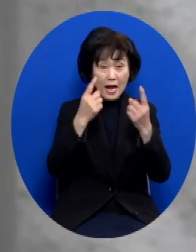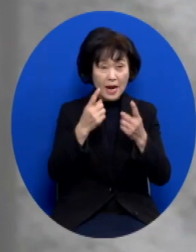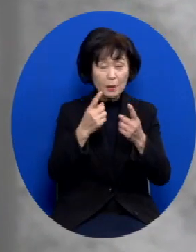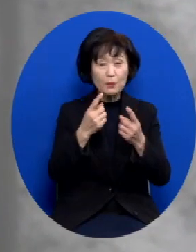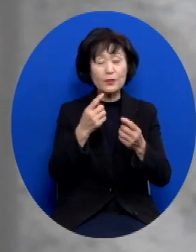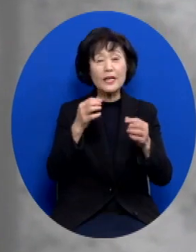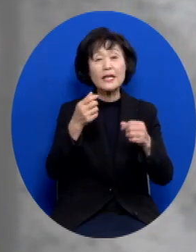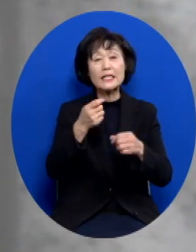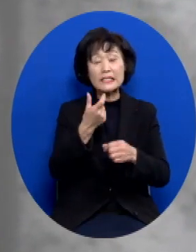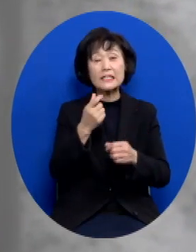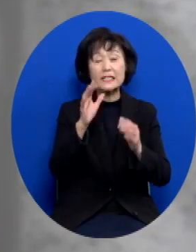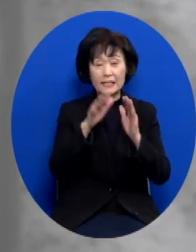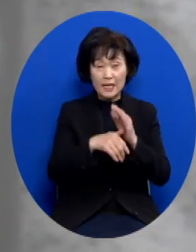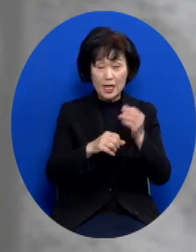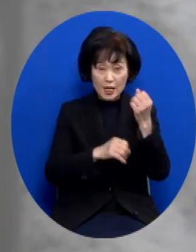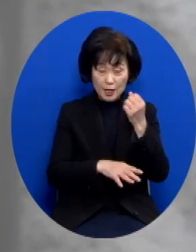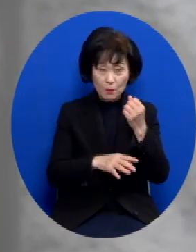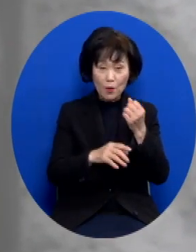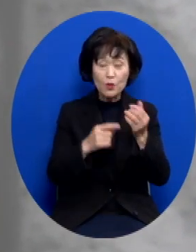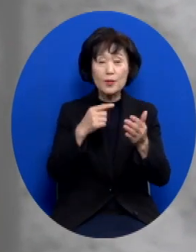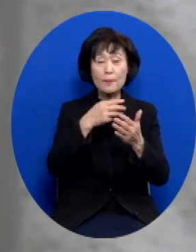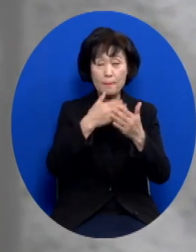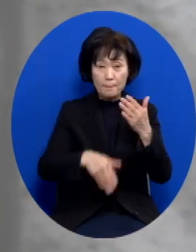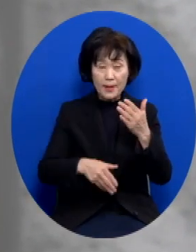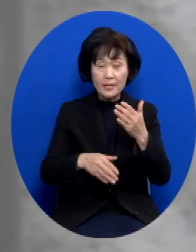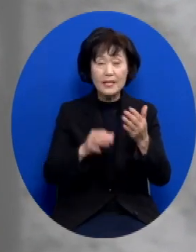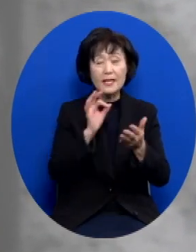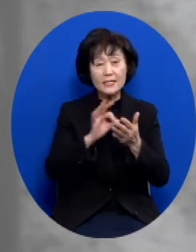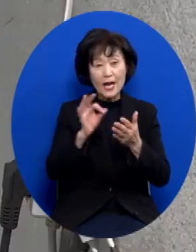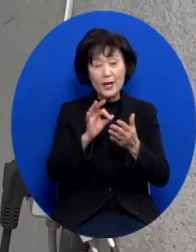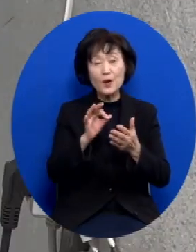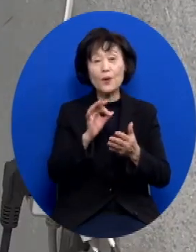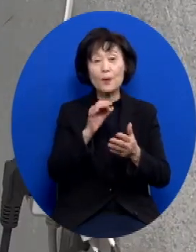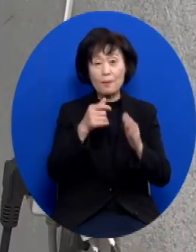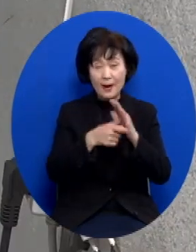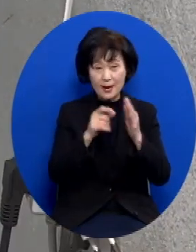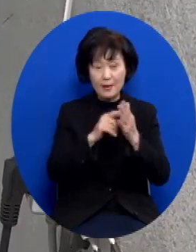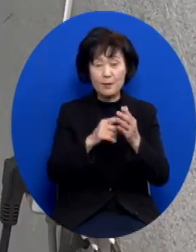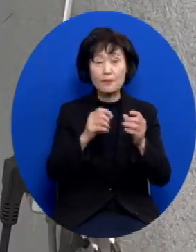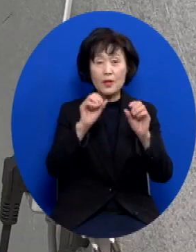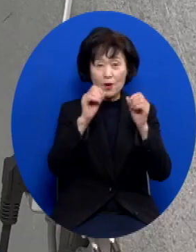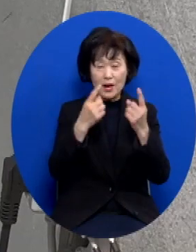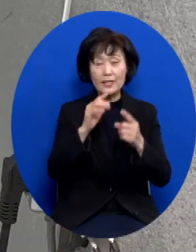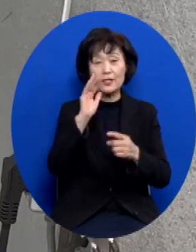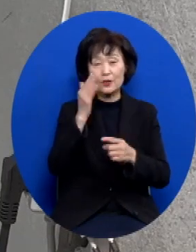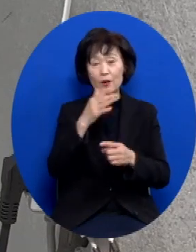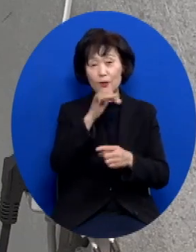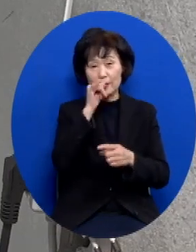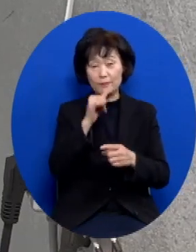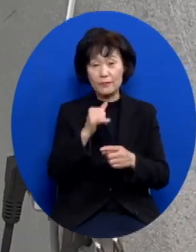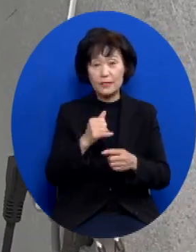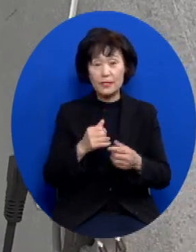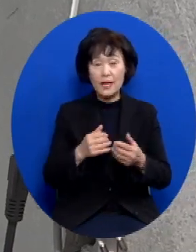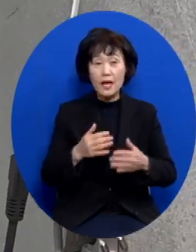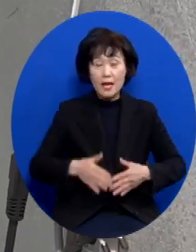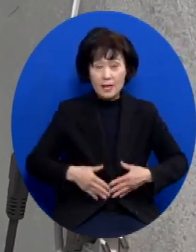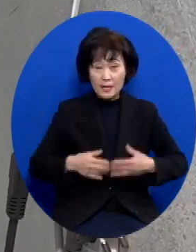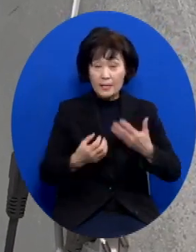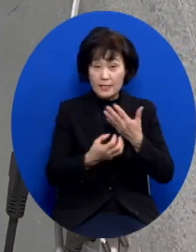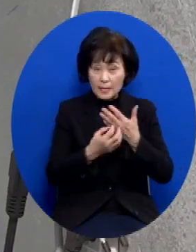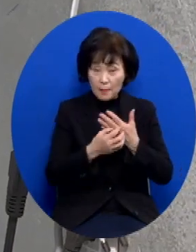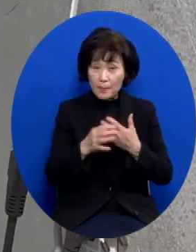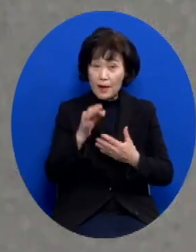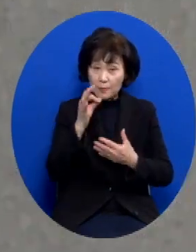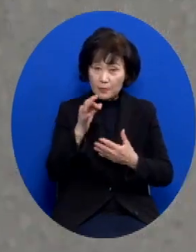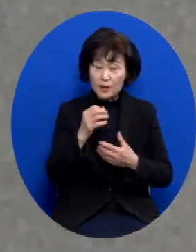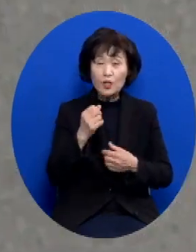경우 기본요금을 제외한 사용요금만큼 할인됩니다. 또 난방비도 지원금액의 경우 월